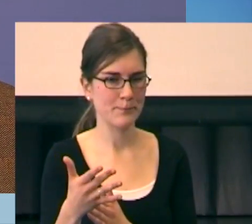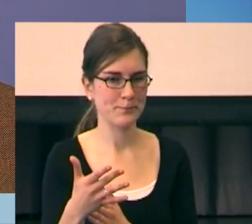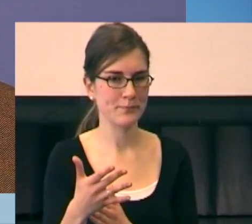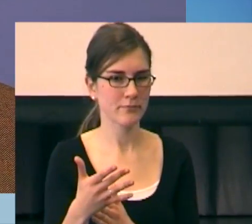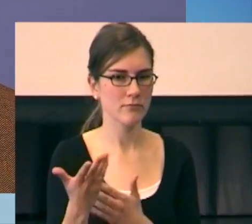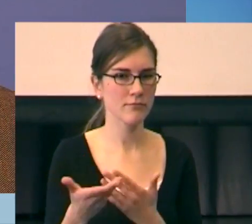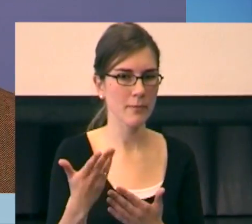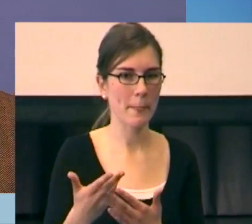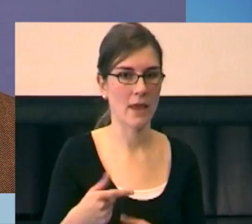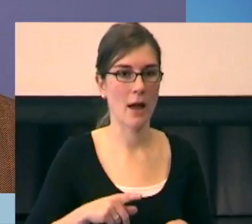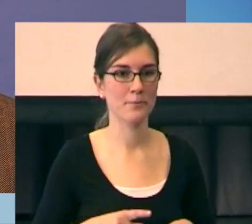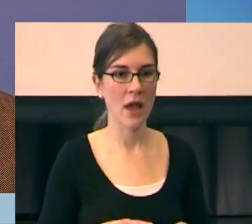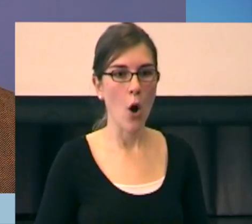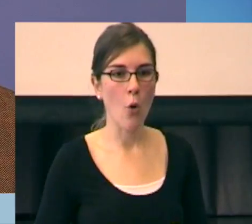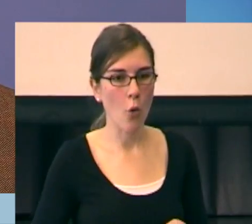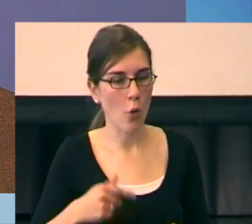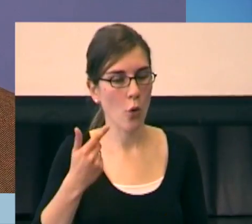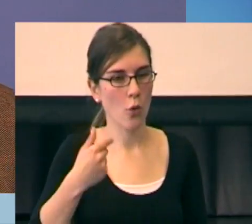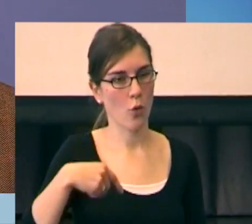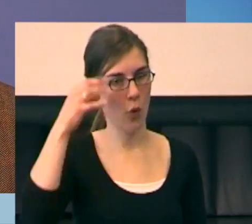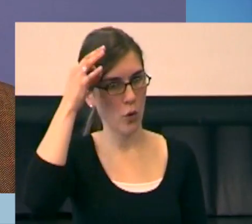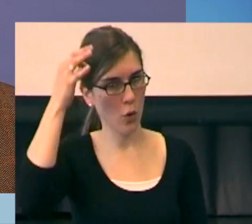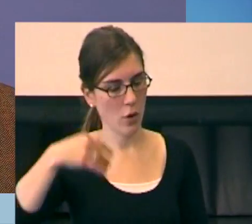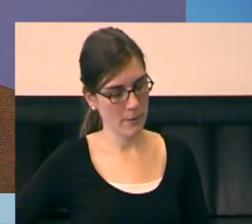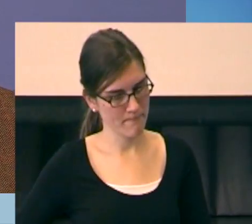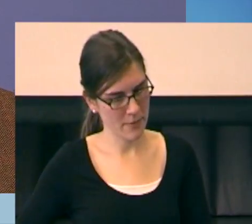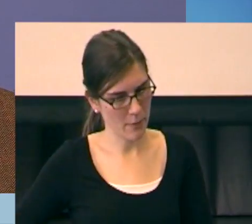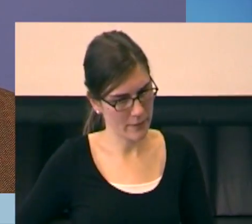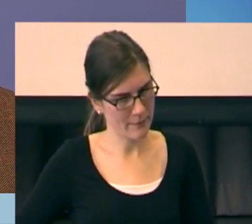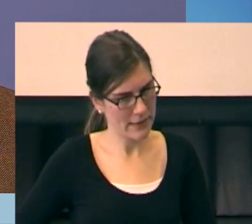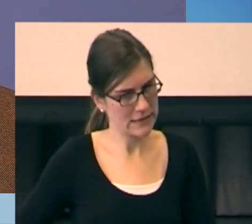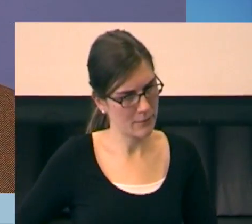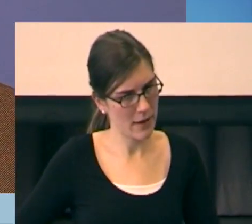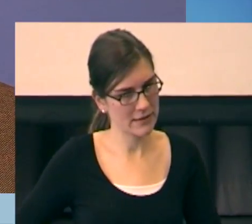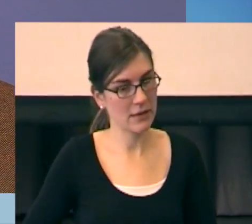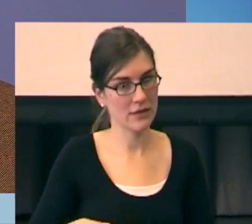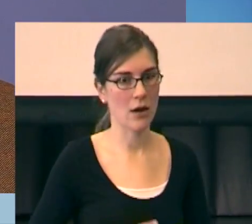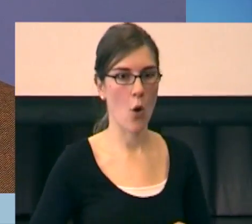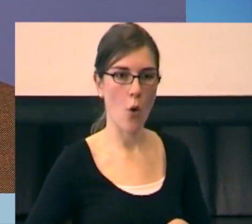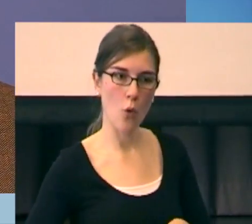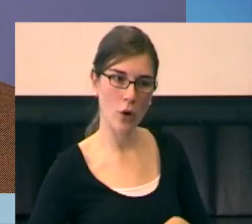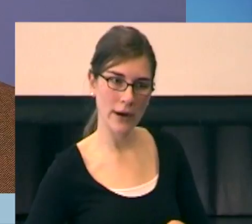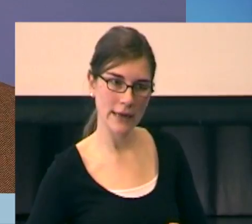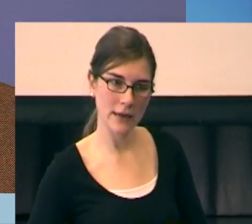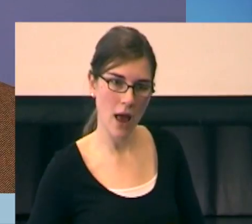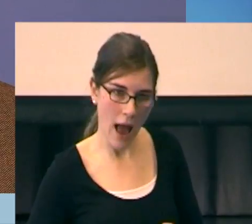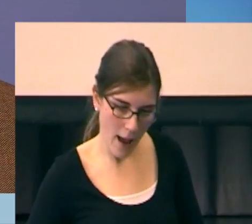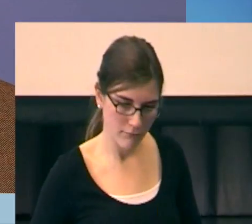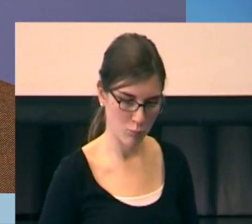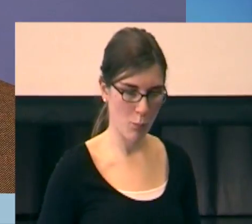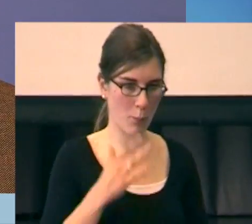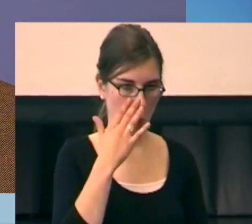Urologe mit dem Finger ein bisschen die Prostata, anschließend gibt der Patient Urin ab. Im Urin schwimmen Prostatazellen